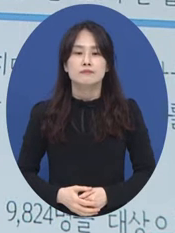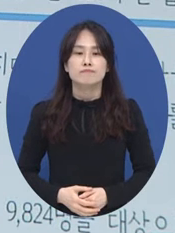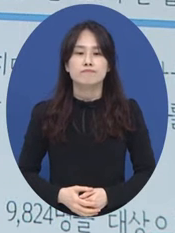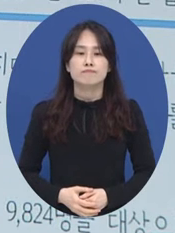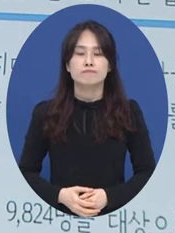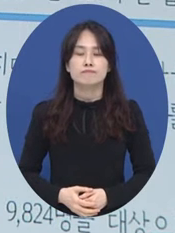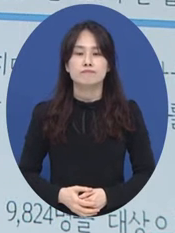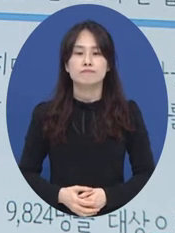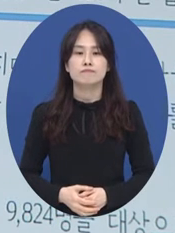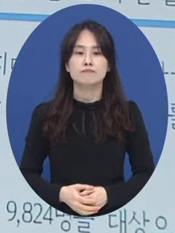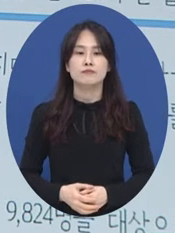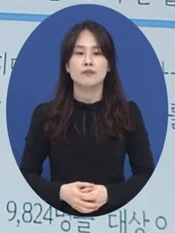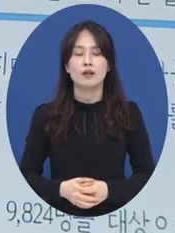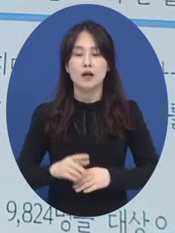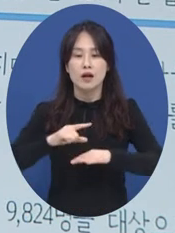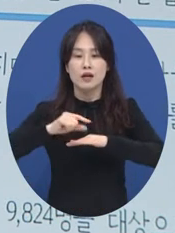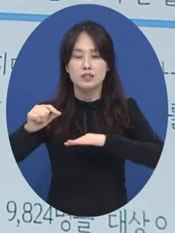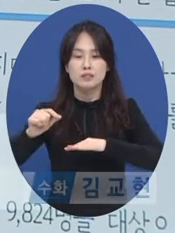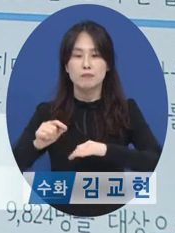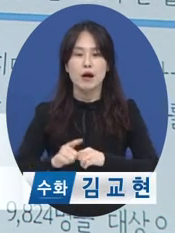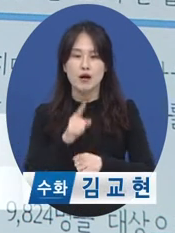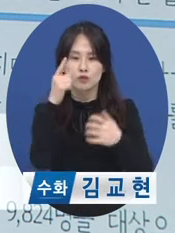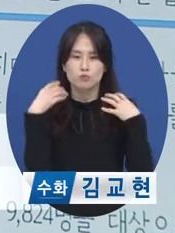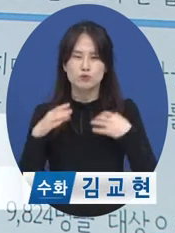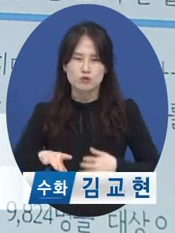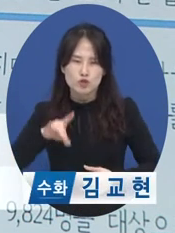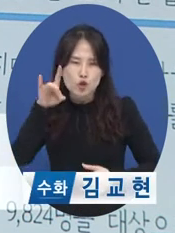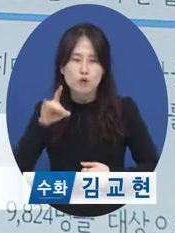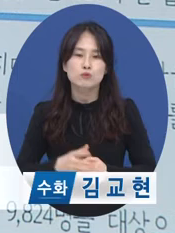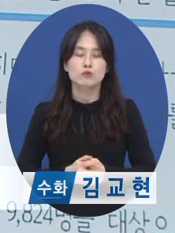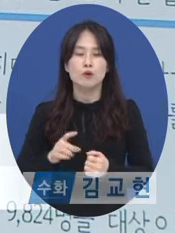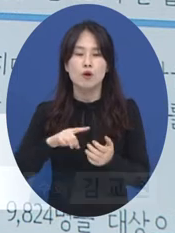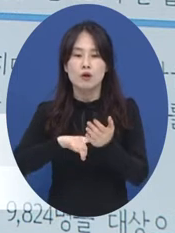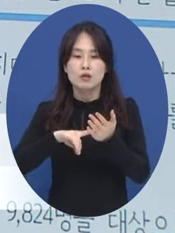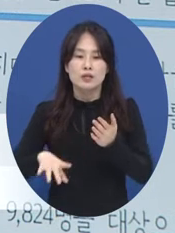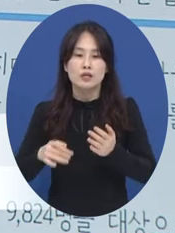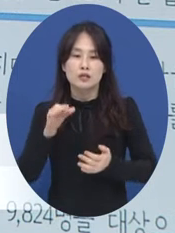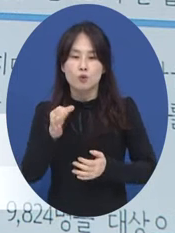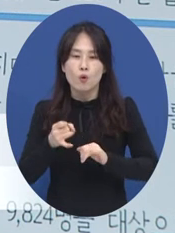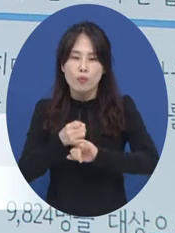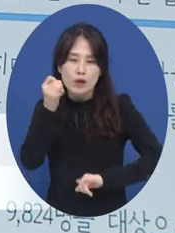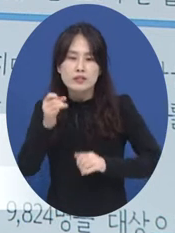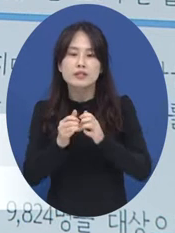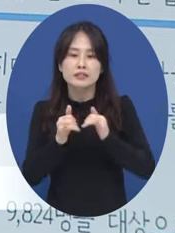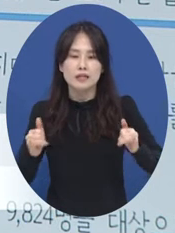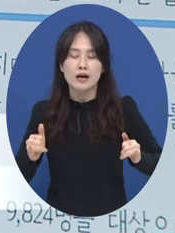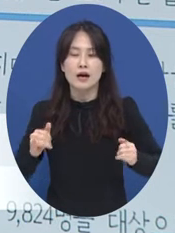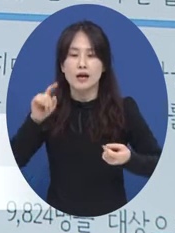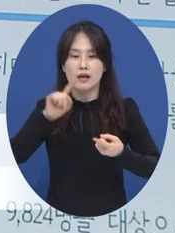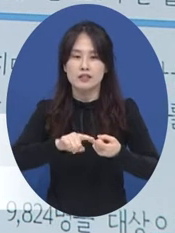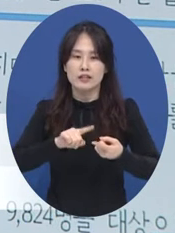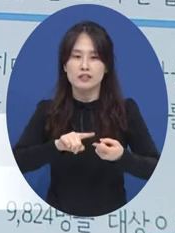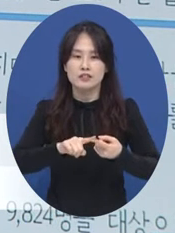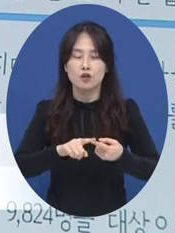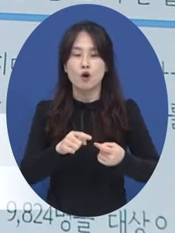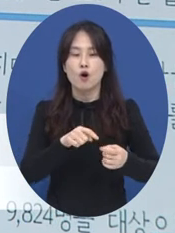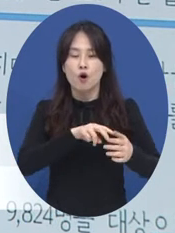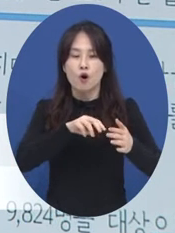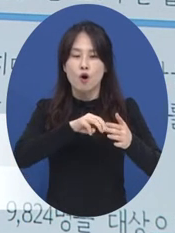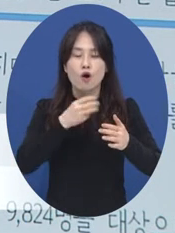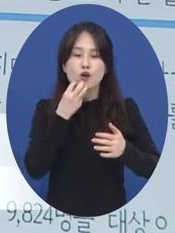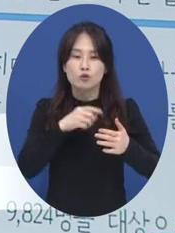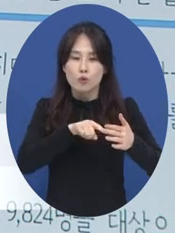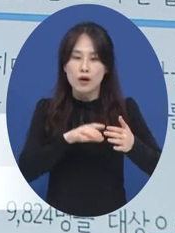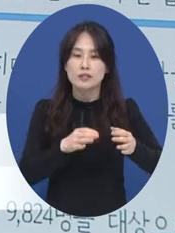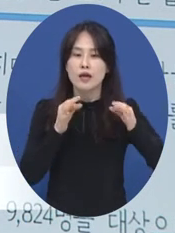경기도가 광역 지방정부 최초로 체납처분에 사각지대에 있던 3 맑음과 단위 농협 등 도내 상호금융 주암